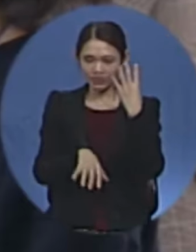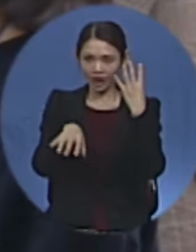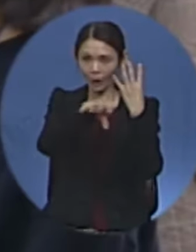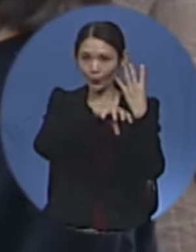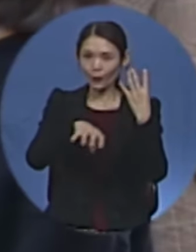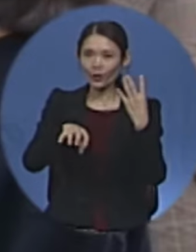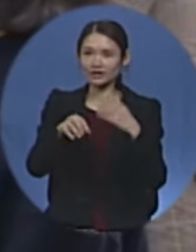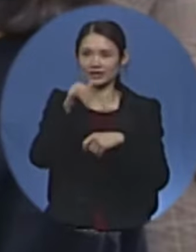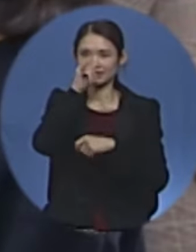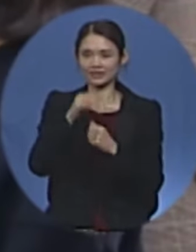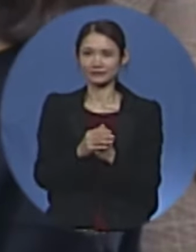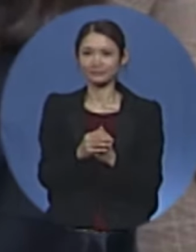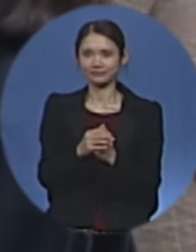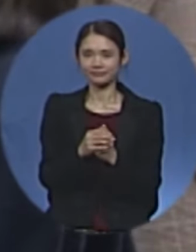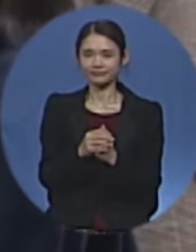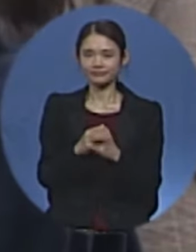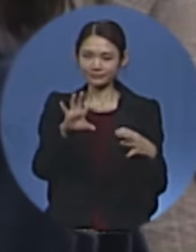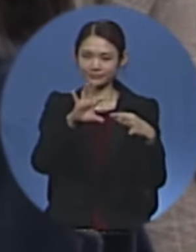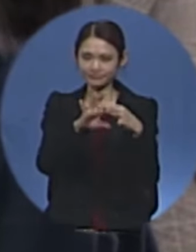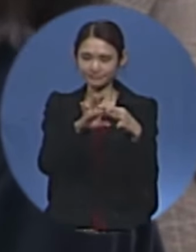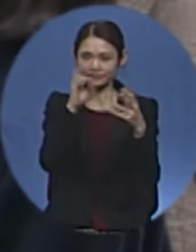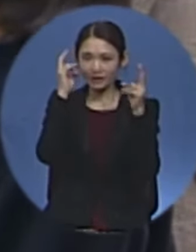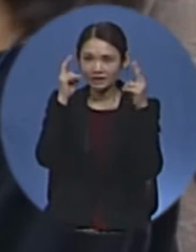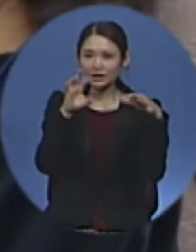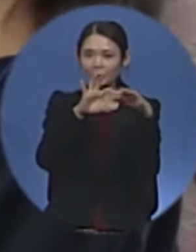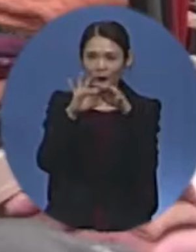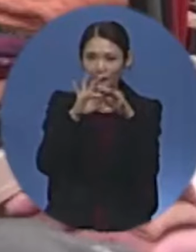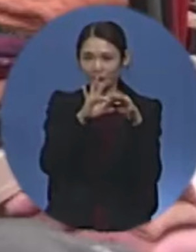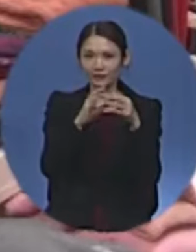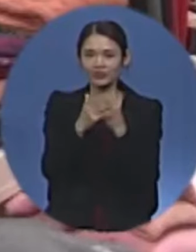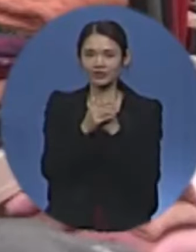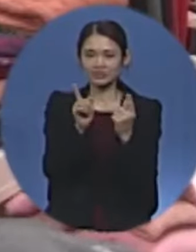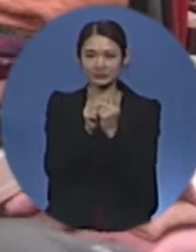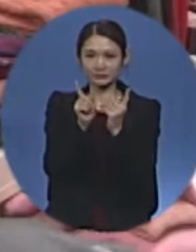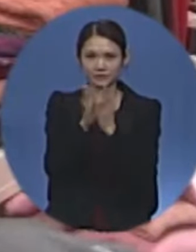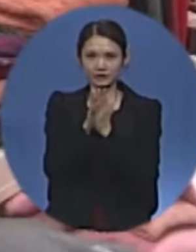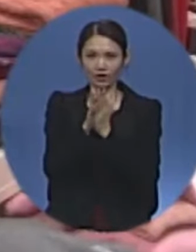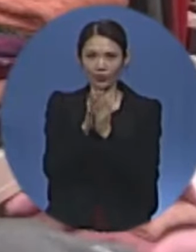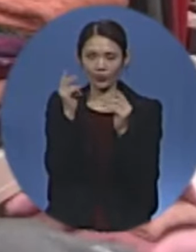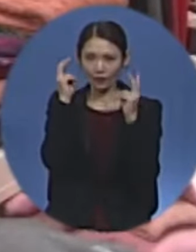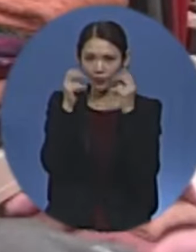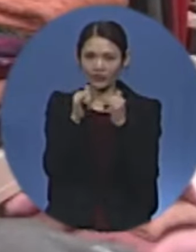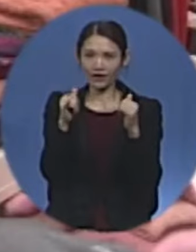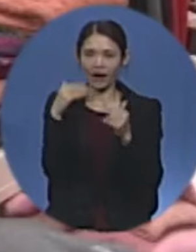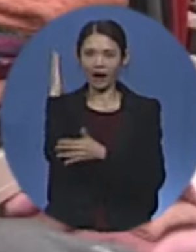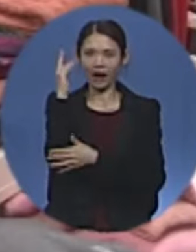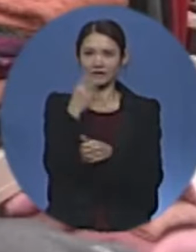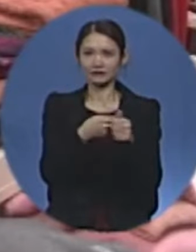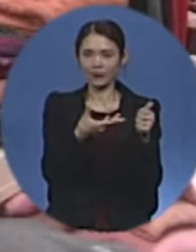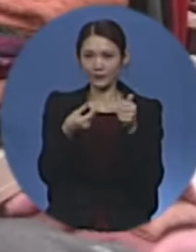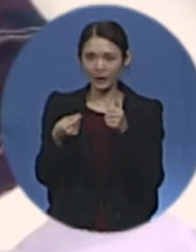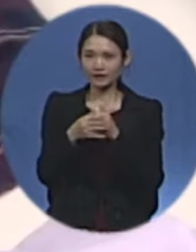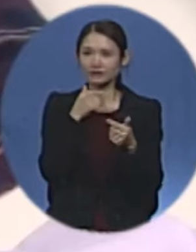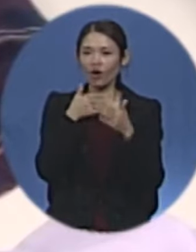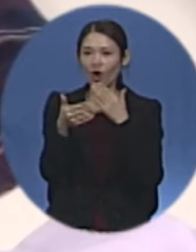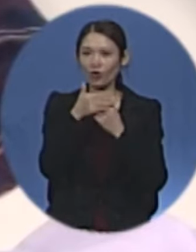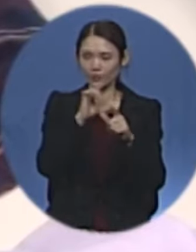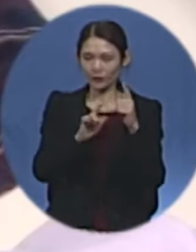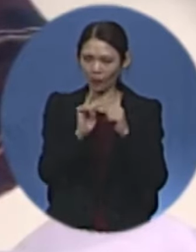자리하고 있습니다. 관련 기업체와 연계해서 실제 업체 관계자를 강사로 세워 경험치를 더